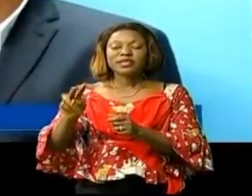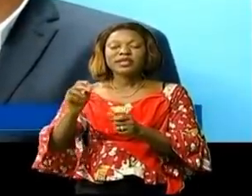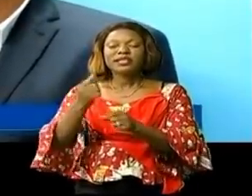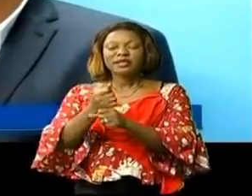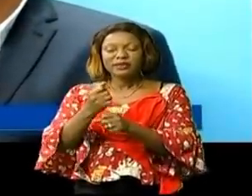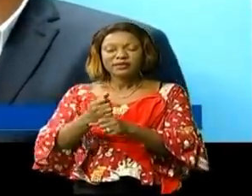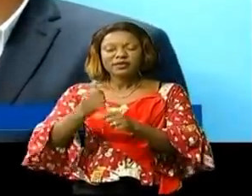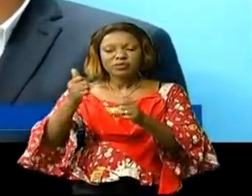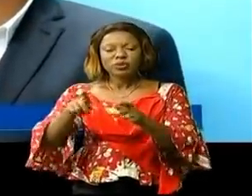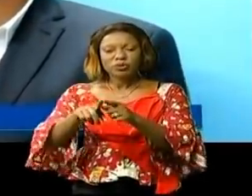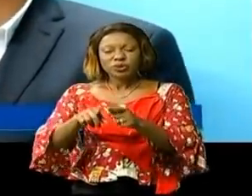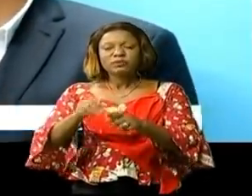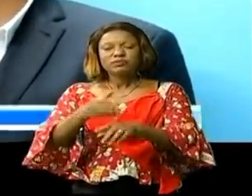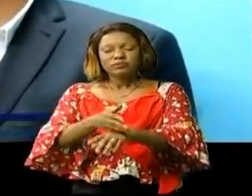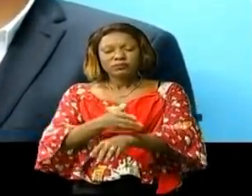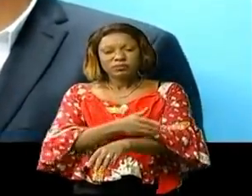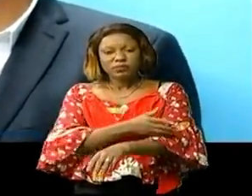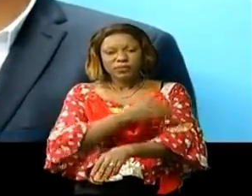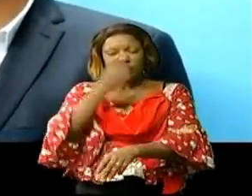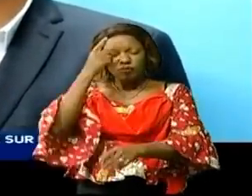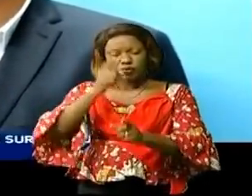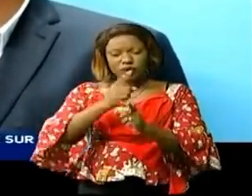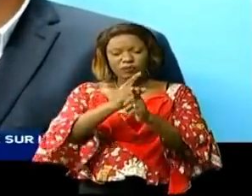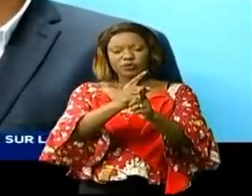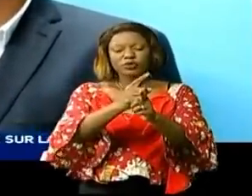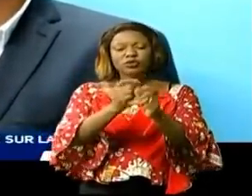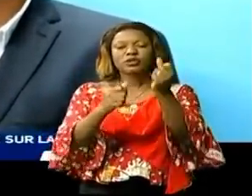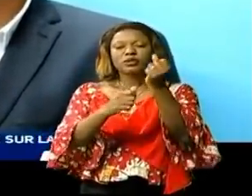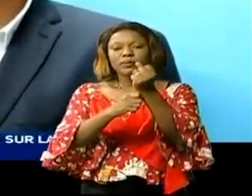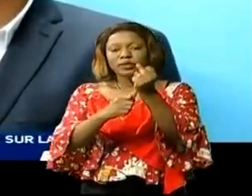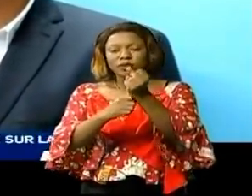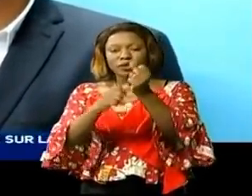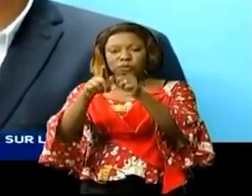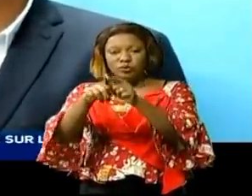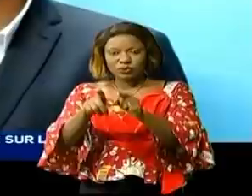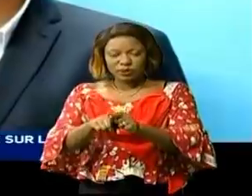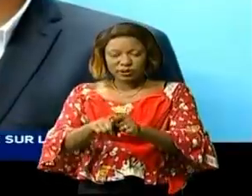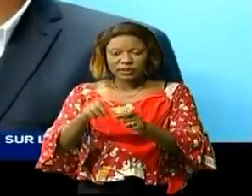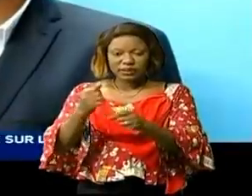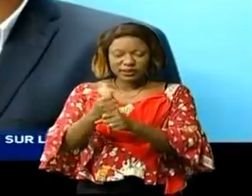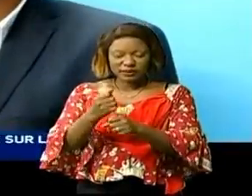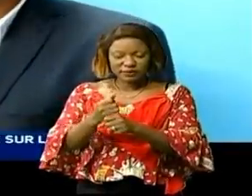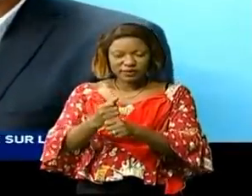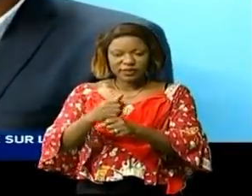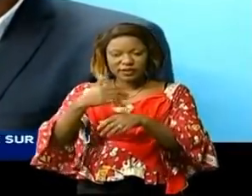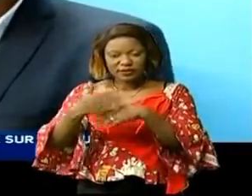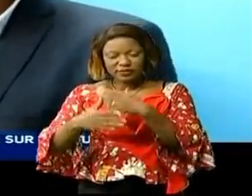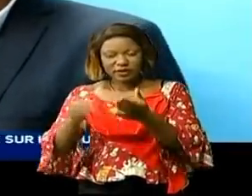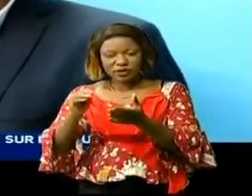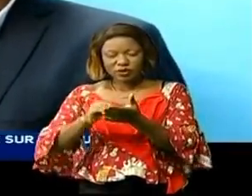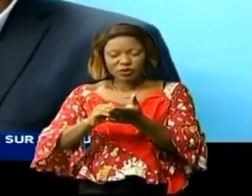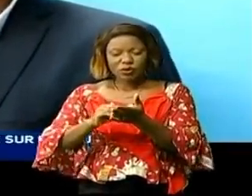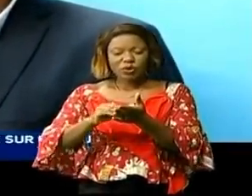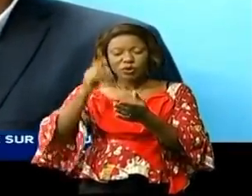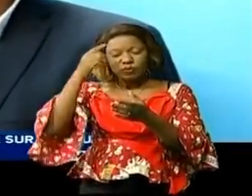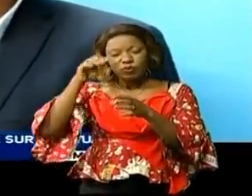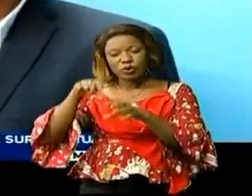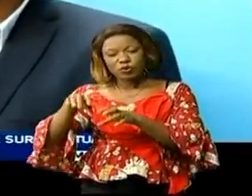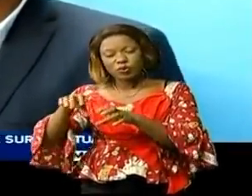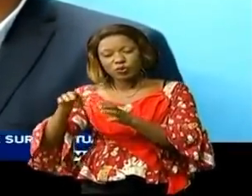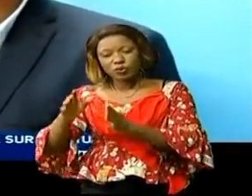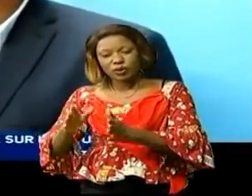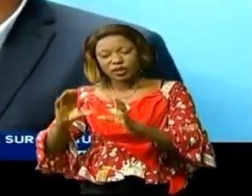progrès sur le terrain en matière de protection des civils. Il y a aussi tout un travail à faire du côté des Congolais pour que